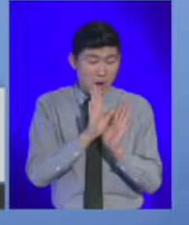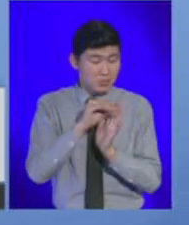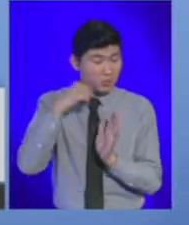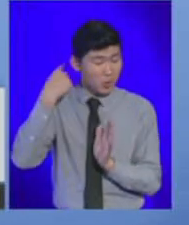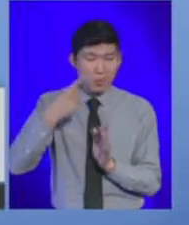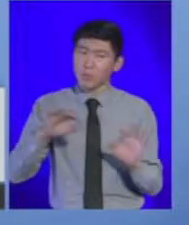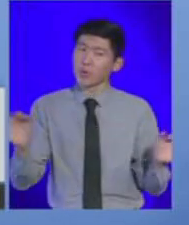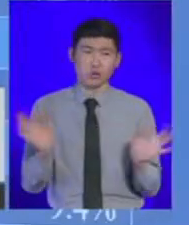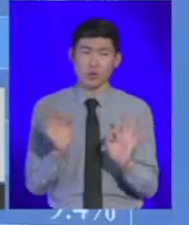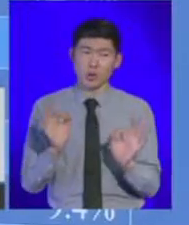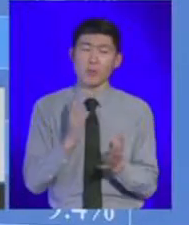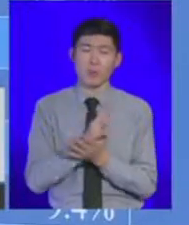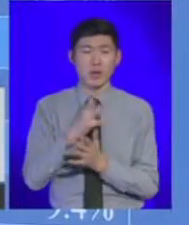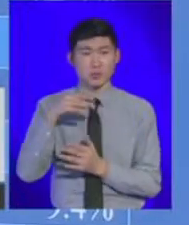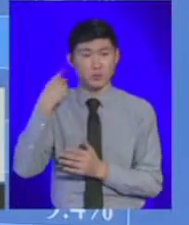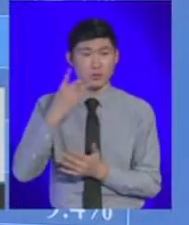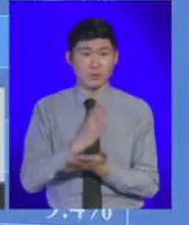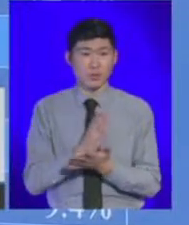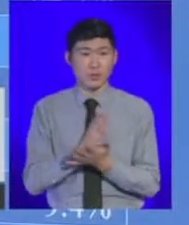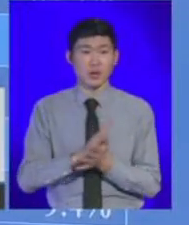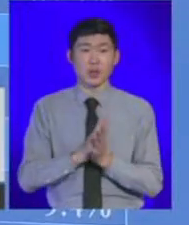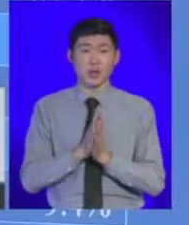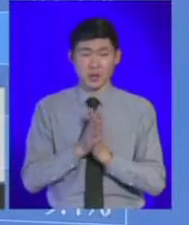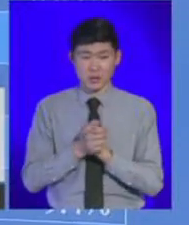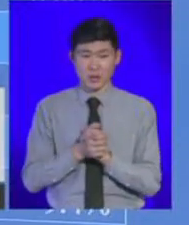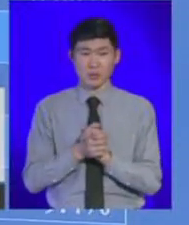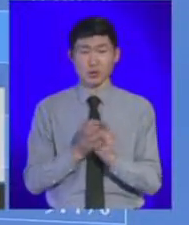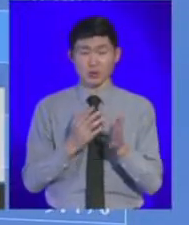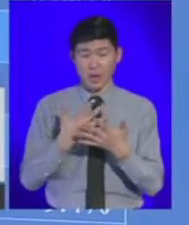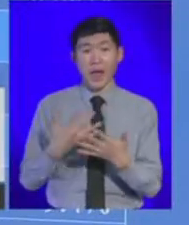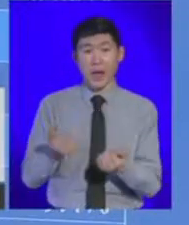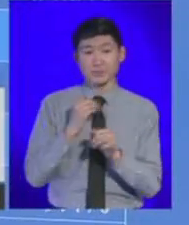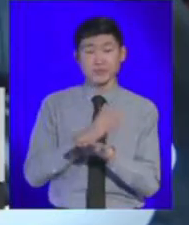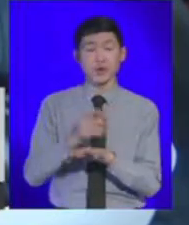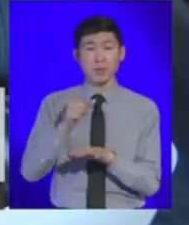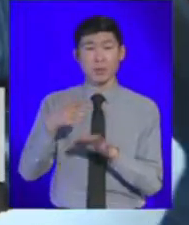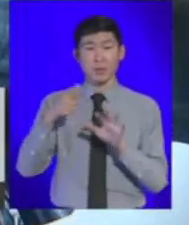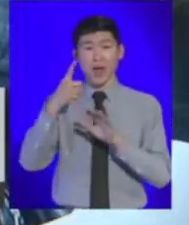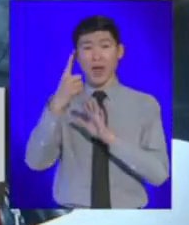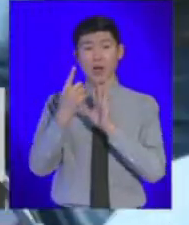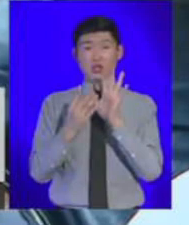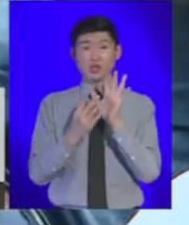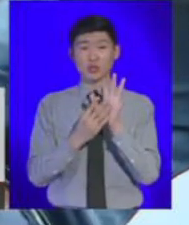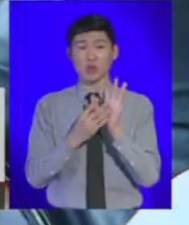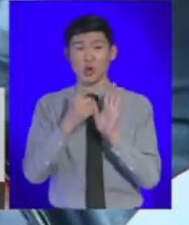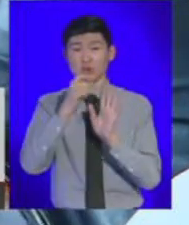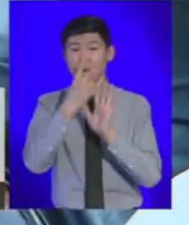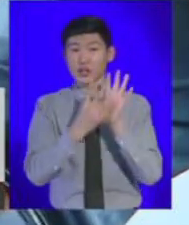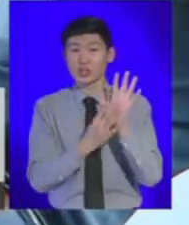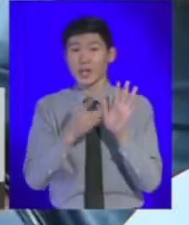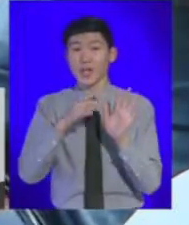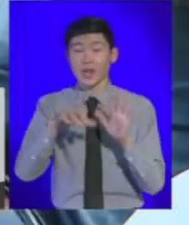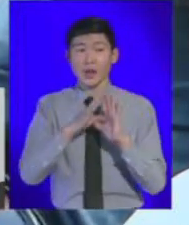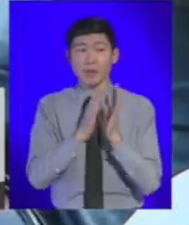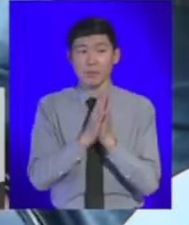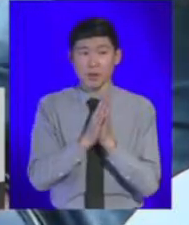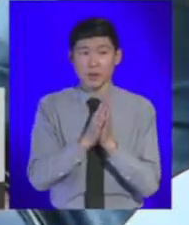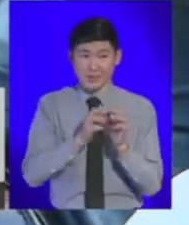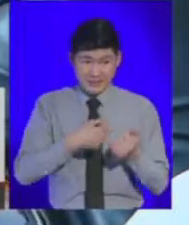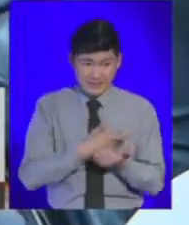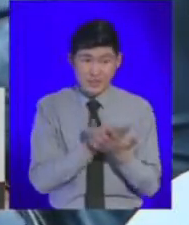бодоагүй болов уу гэж бодож байна. Багийн нөгөө одоо энэ нөгөө авсан хүмүүс энэ 219 өмнө нэрийчийн залмаар галлах ёстой